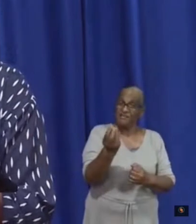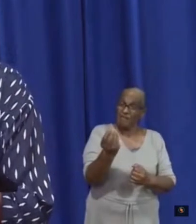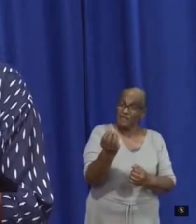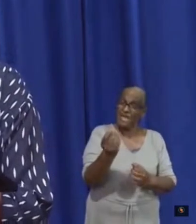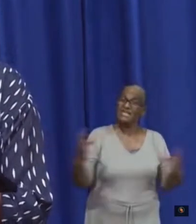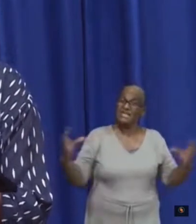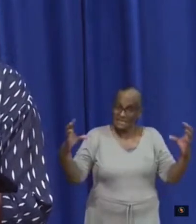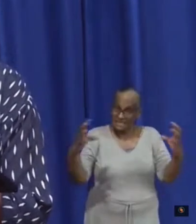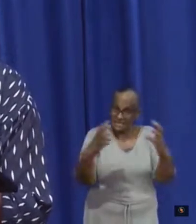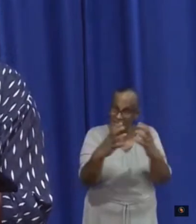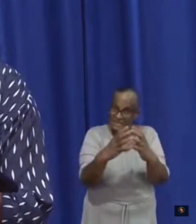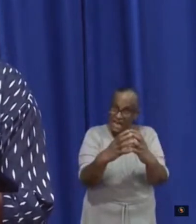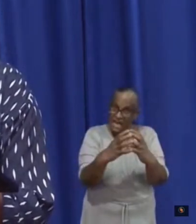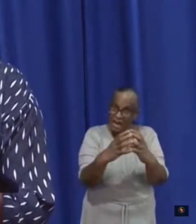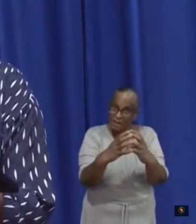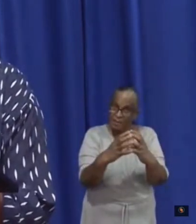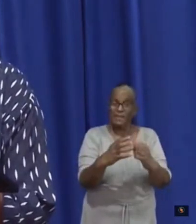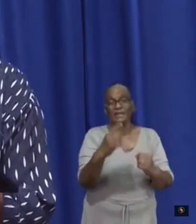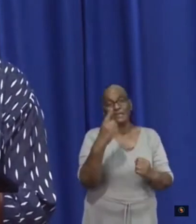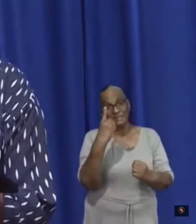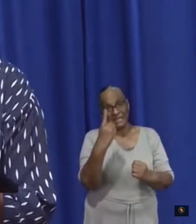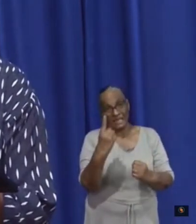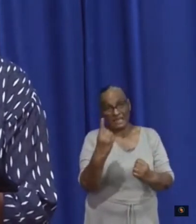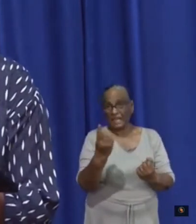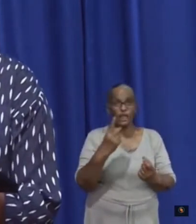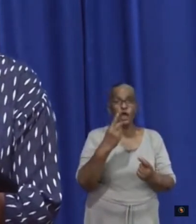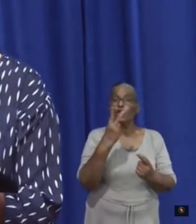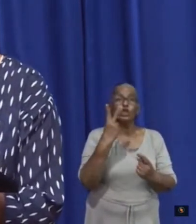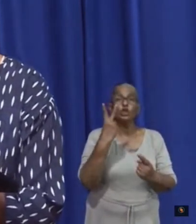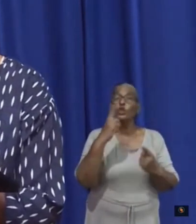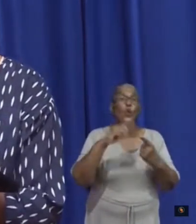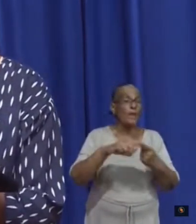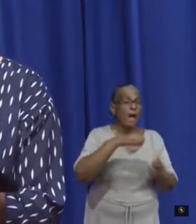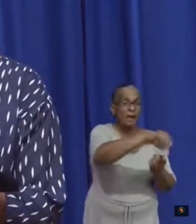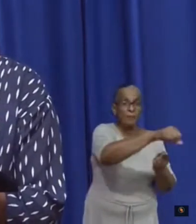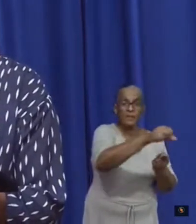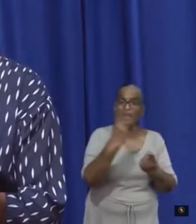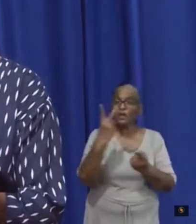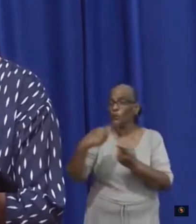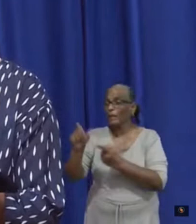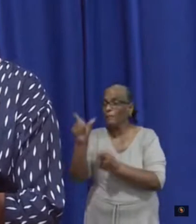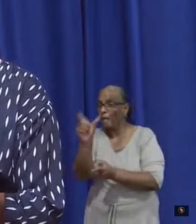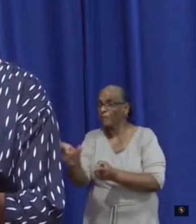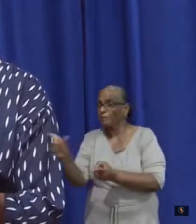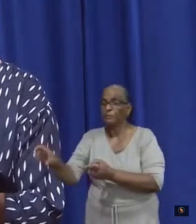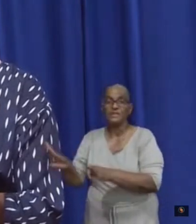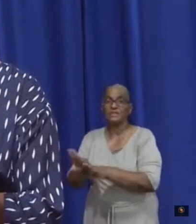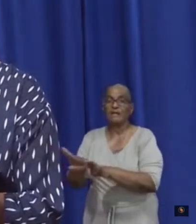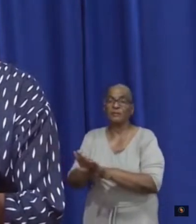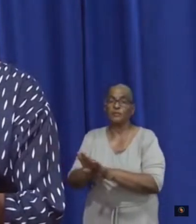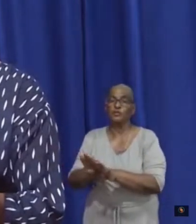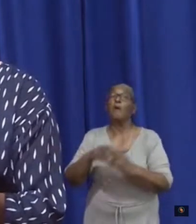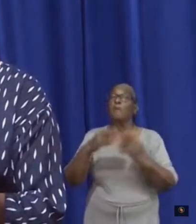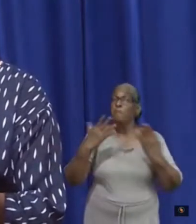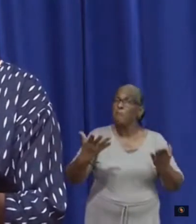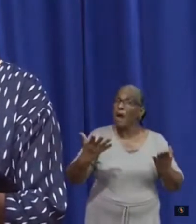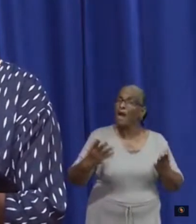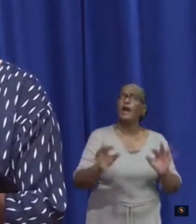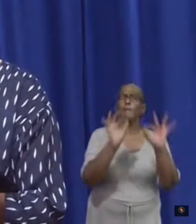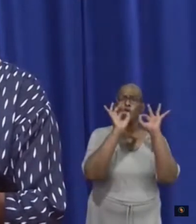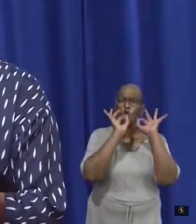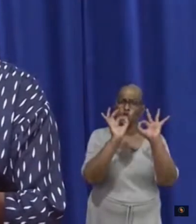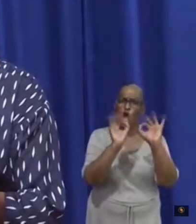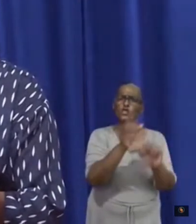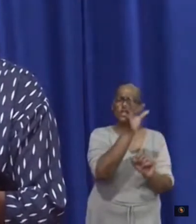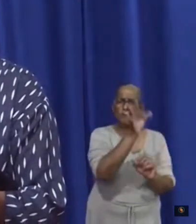zorgen dat er geen dubbele betaling hebben plaatsgevonden en dat waar de registraties moeten plaatsvinden, dat het op de juiste